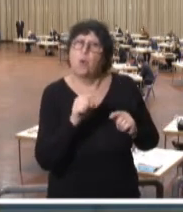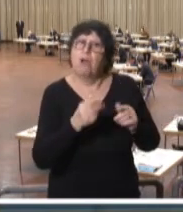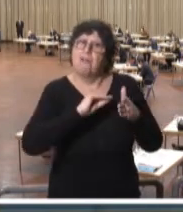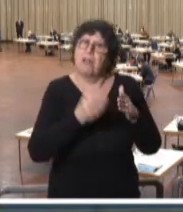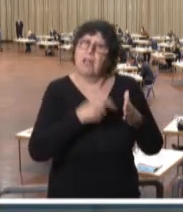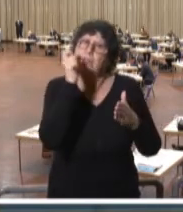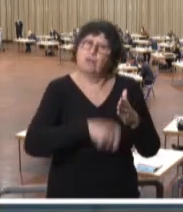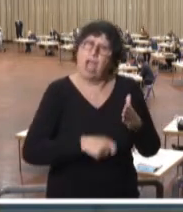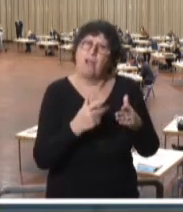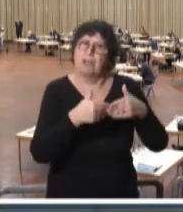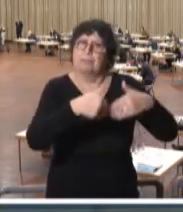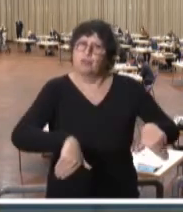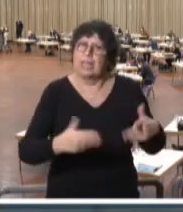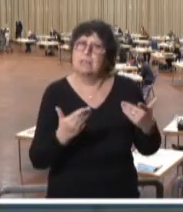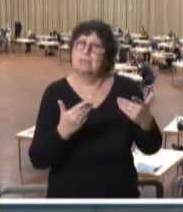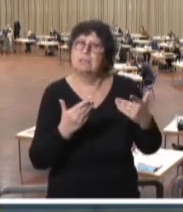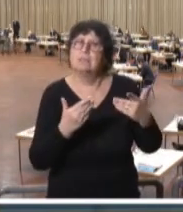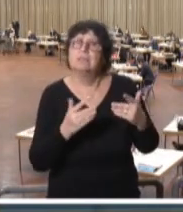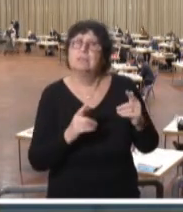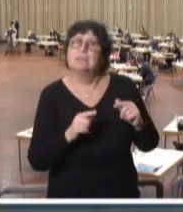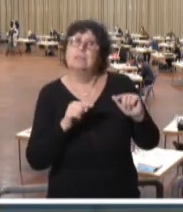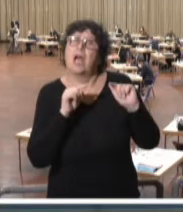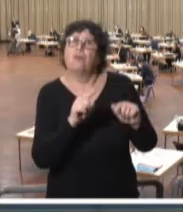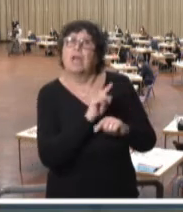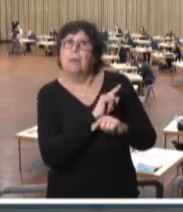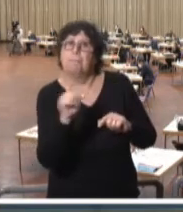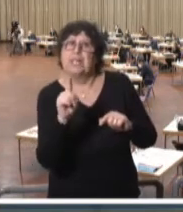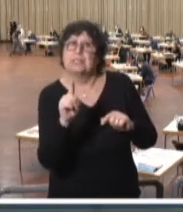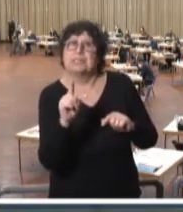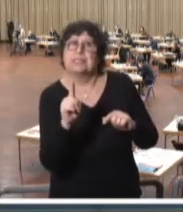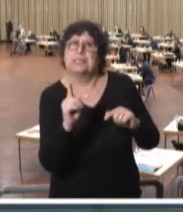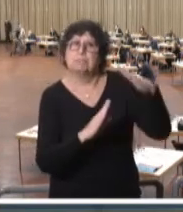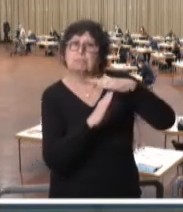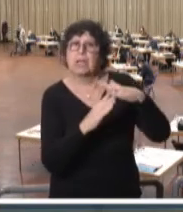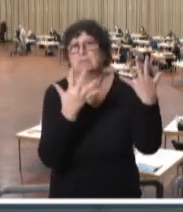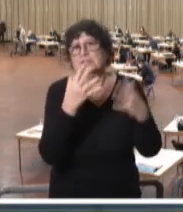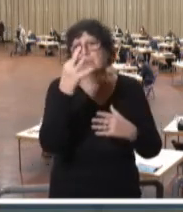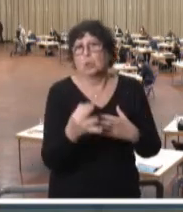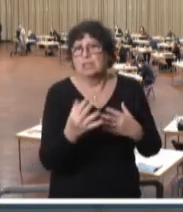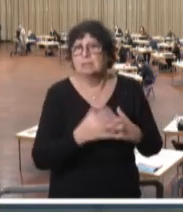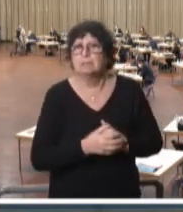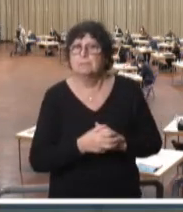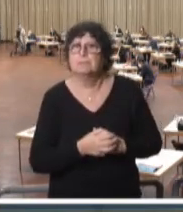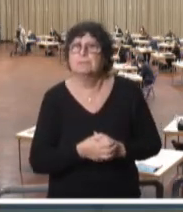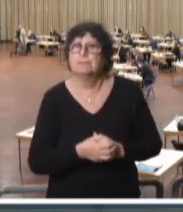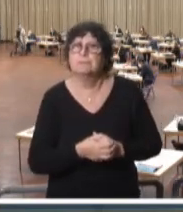Vertragsstrafen sind beschränkt auf bis zu 10%.